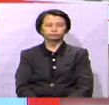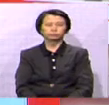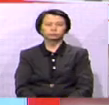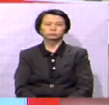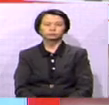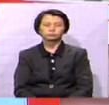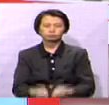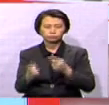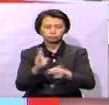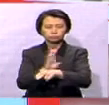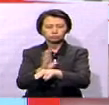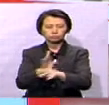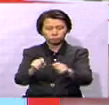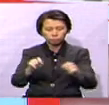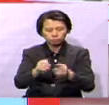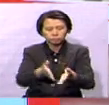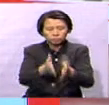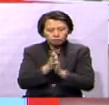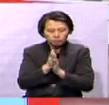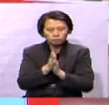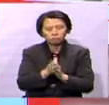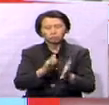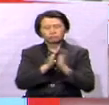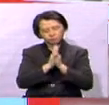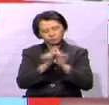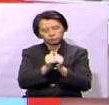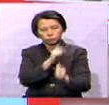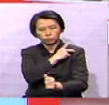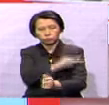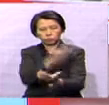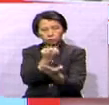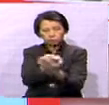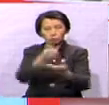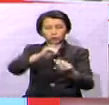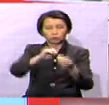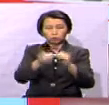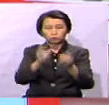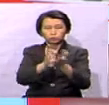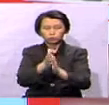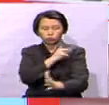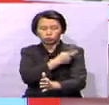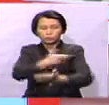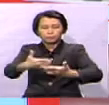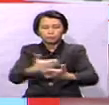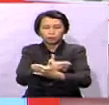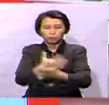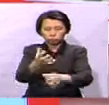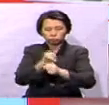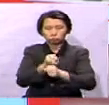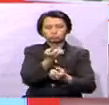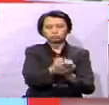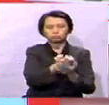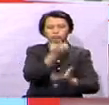Dalam pada itu, usahawan tempatan disaran timbalan Perdana Menteri supaya menguasai ekonomi digital yang menjadi kuasa baharu penjanaan ekonomi